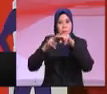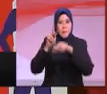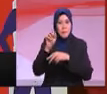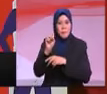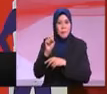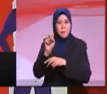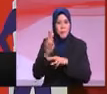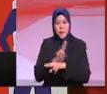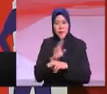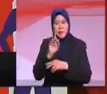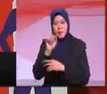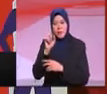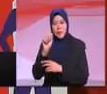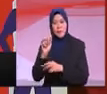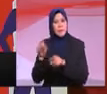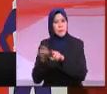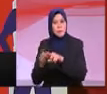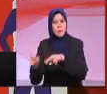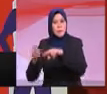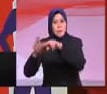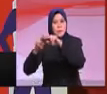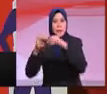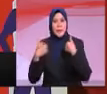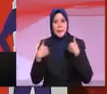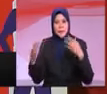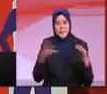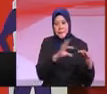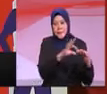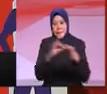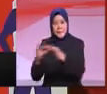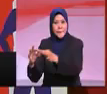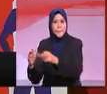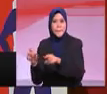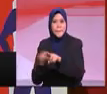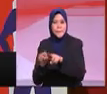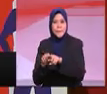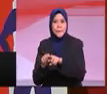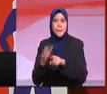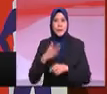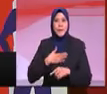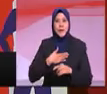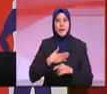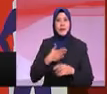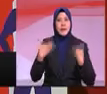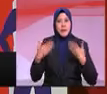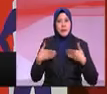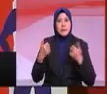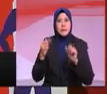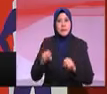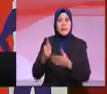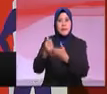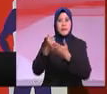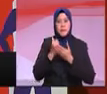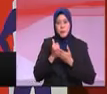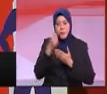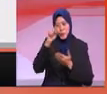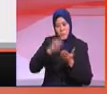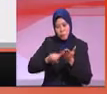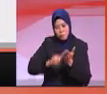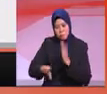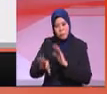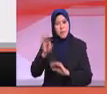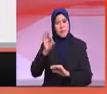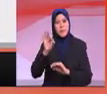jadi penggunaan data juga meningkat. Jadi dia ada korelasi menunjukkan ini MySejahtera membantu kita untuk mengesan kes-kes